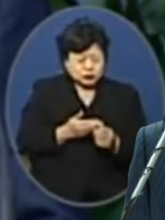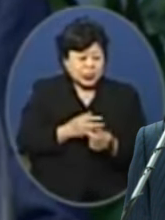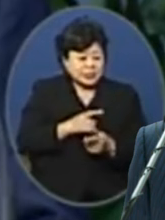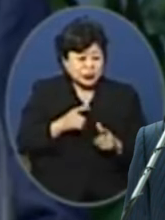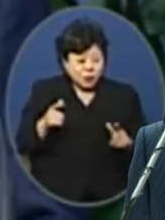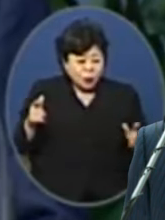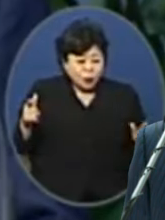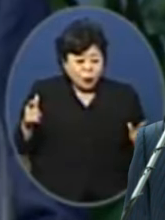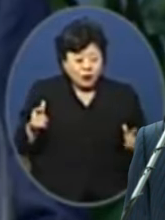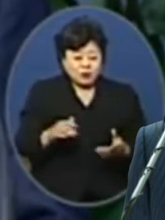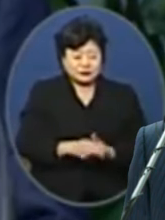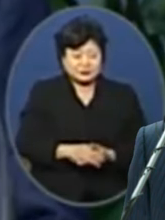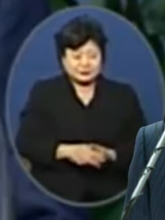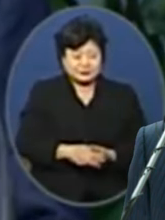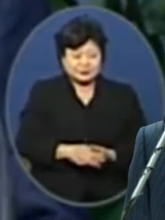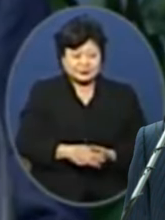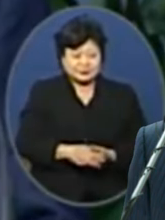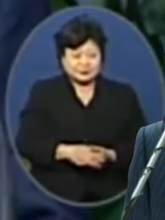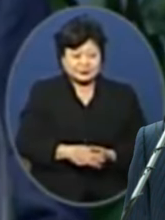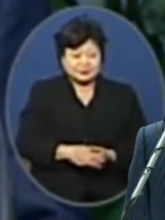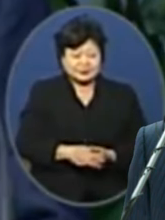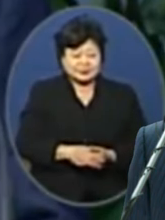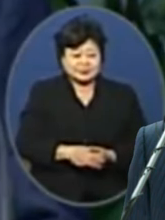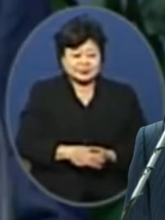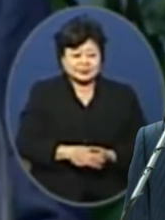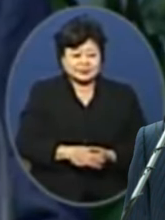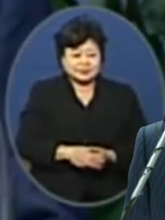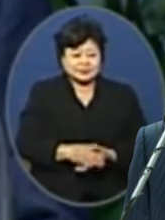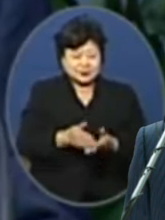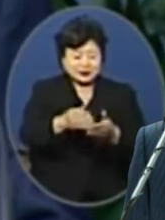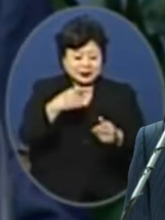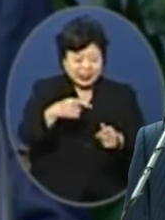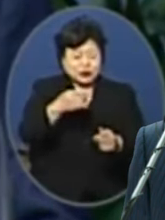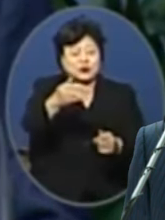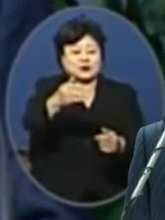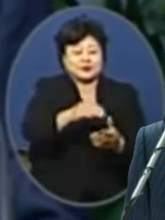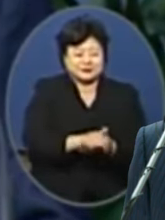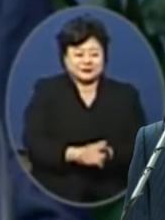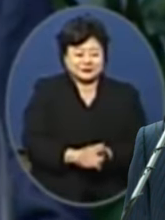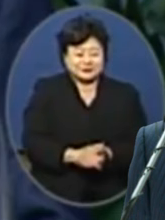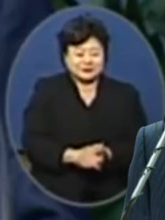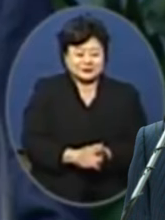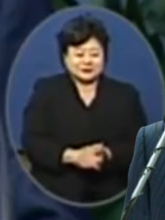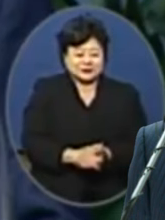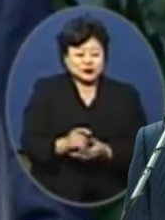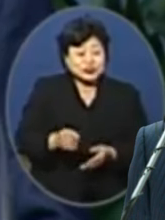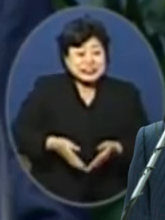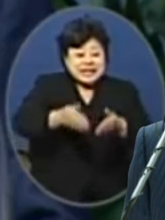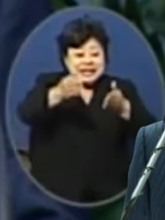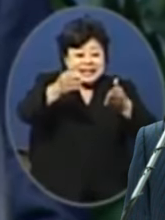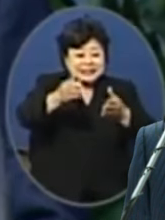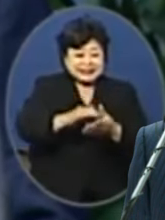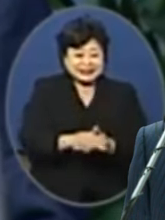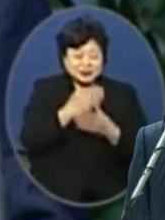아니라 여러분에게 길을 가르쳐 주기도 하는 것입니다 무슨